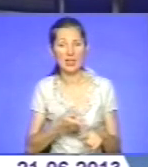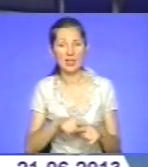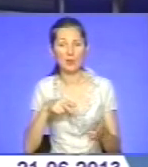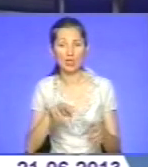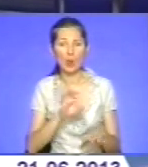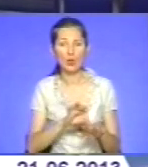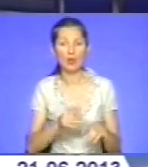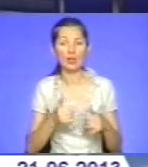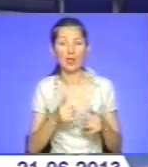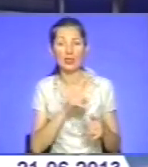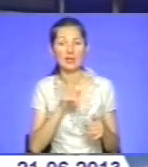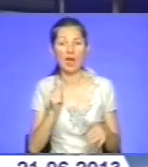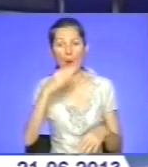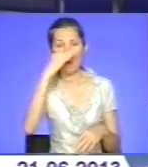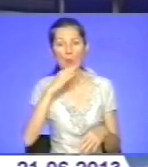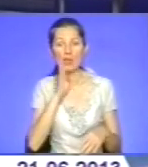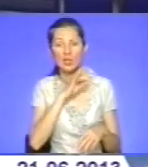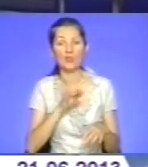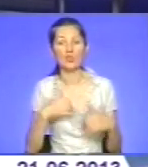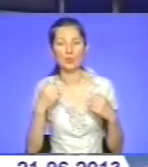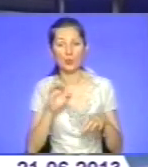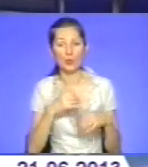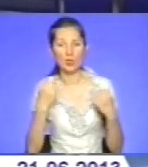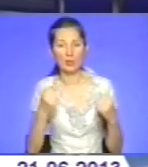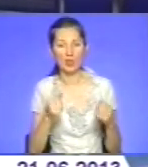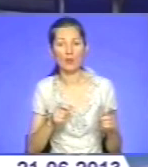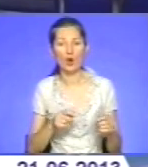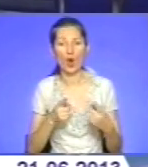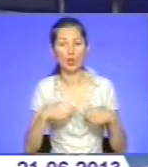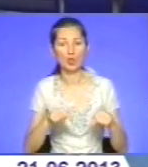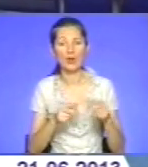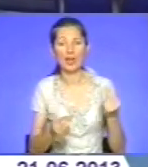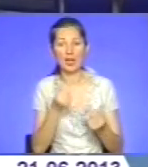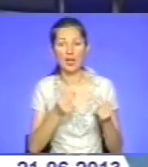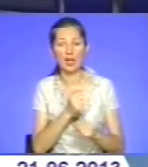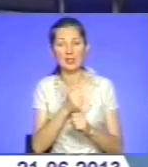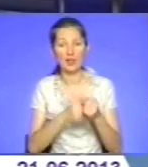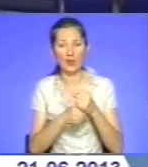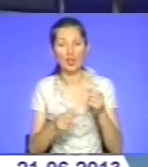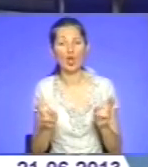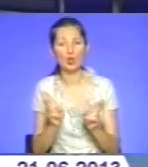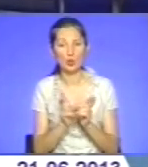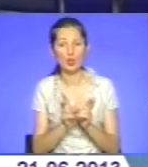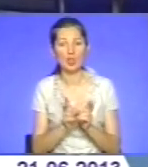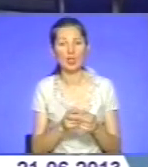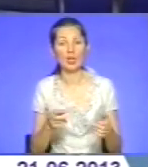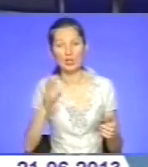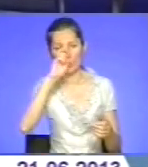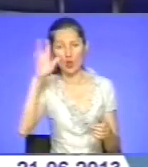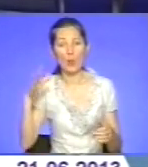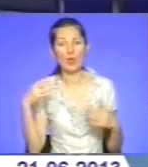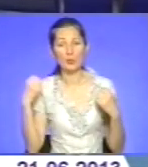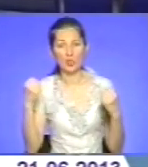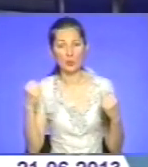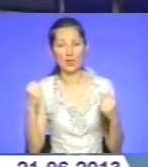спортсменів, організували різноманітні ігри та естафети, зустрічі з відомими динамівцями. Відомий матеріал сектору зв'язки з